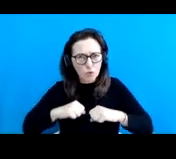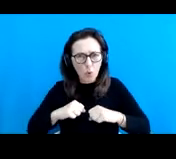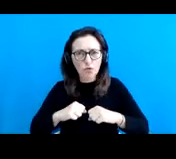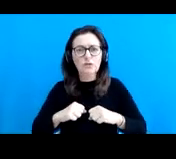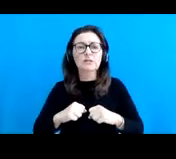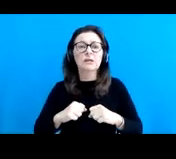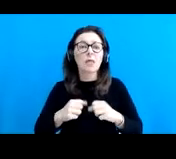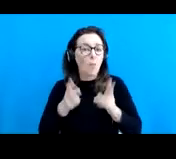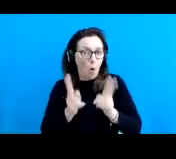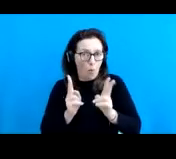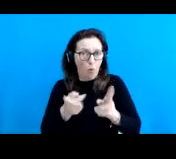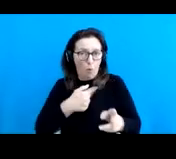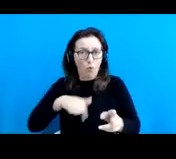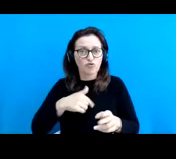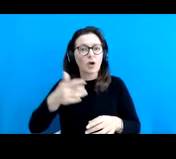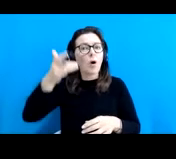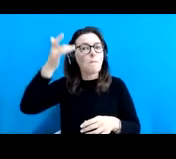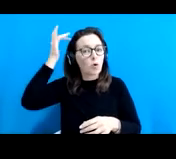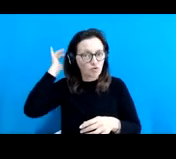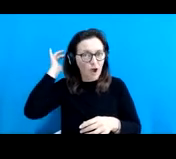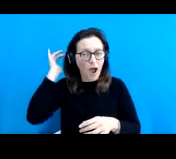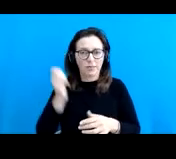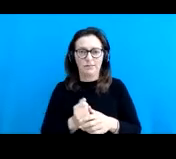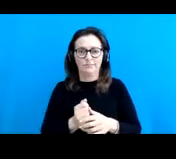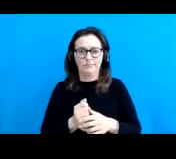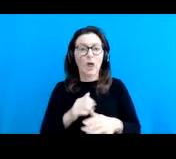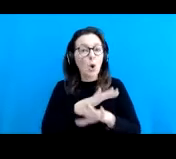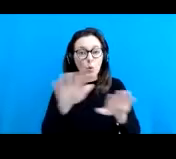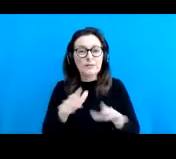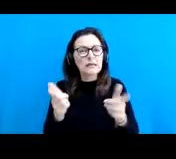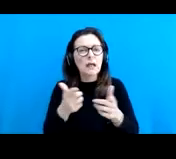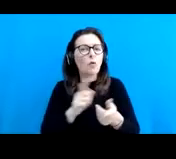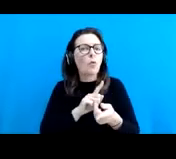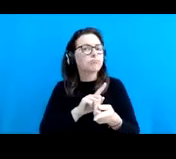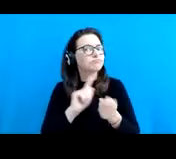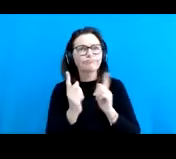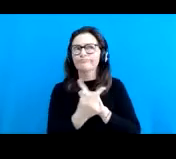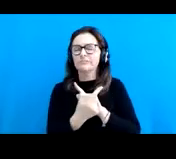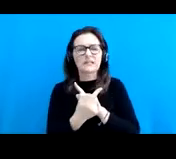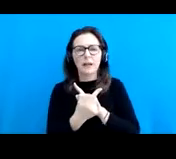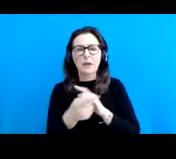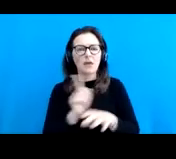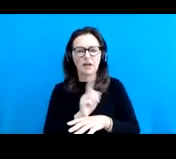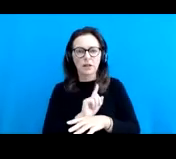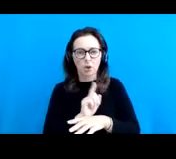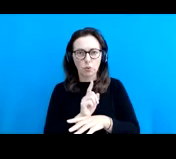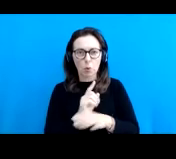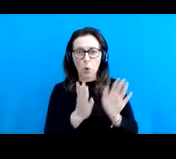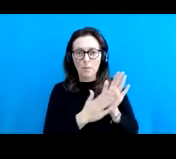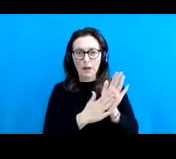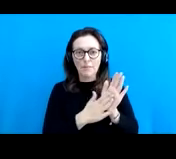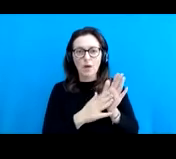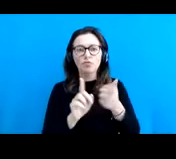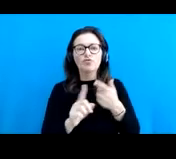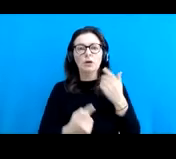nam omogočajo naši možgani. In vse se lahko v trenutku hitro spremeni, v primeru, da se nam